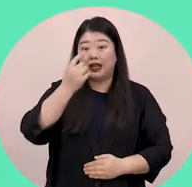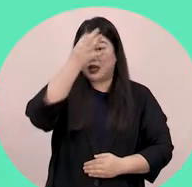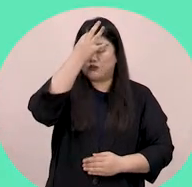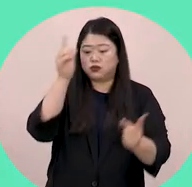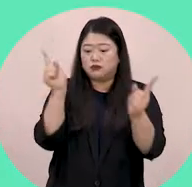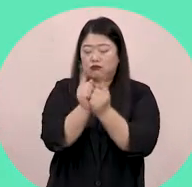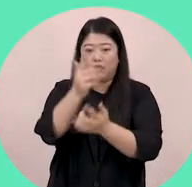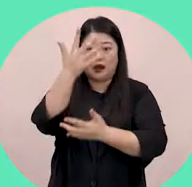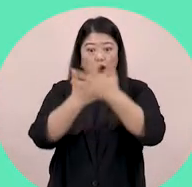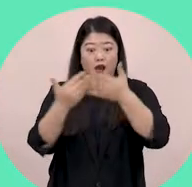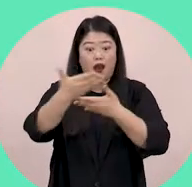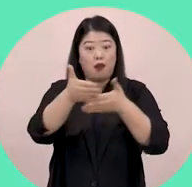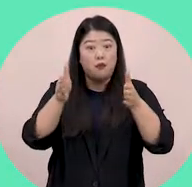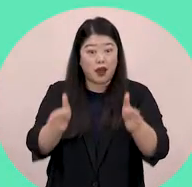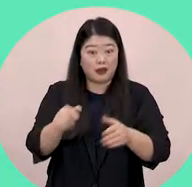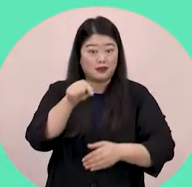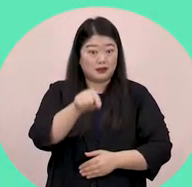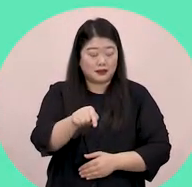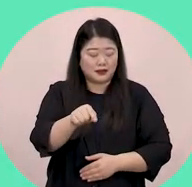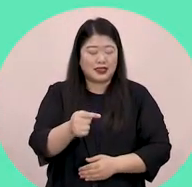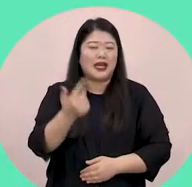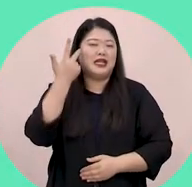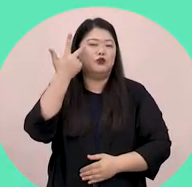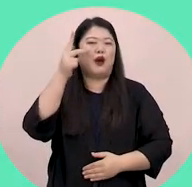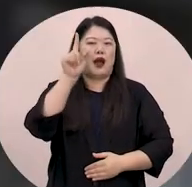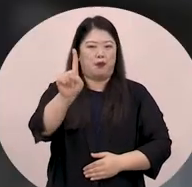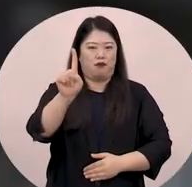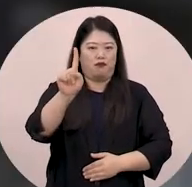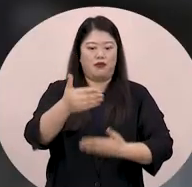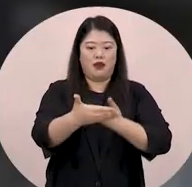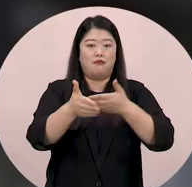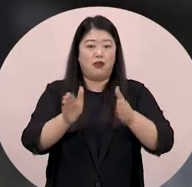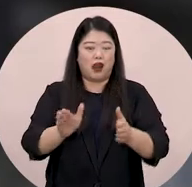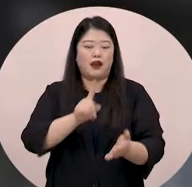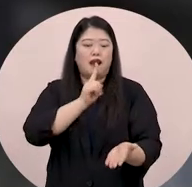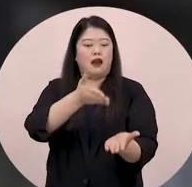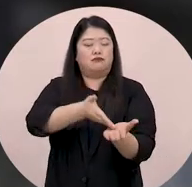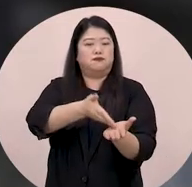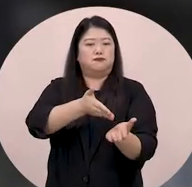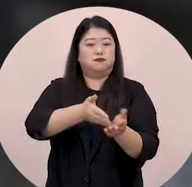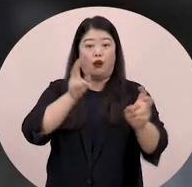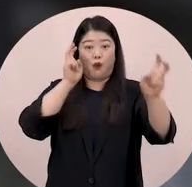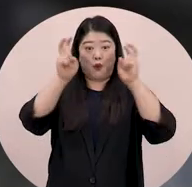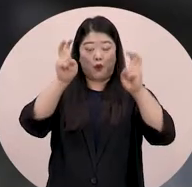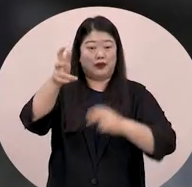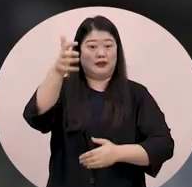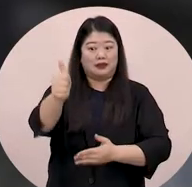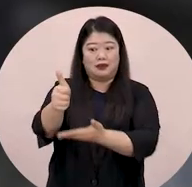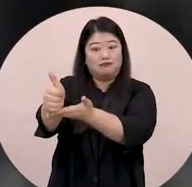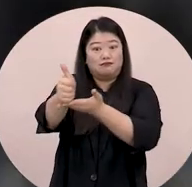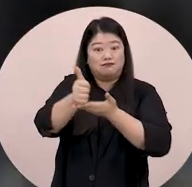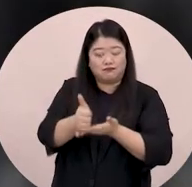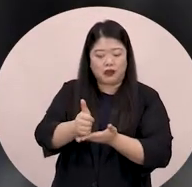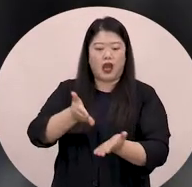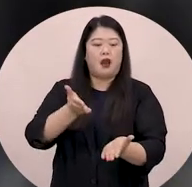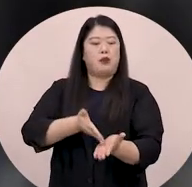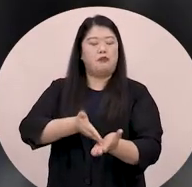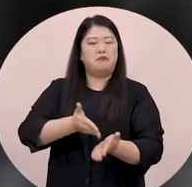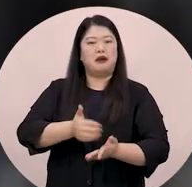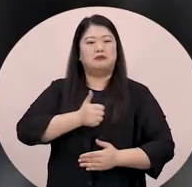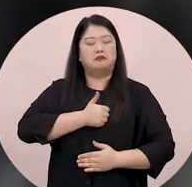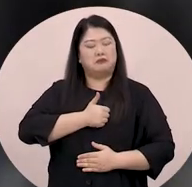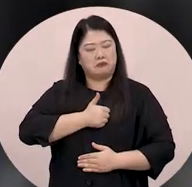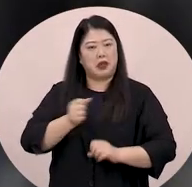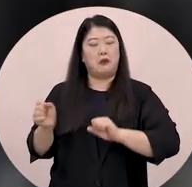예술로 만나는 힐링 시네마 강좌는 주일에 씩 모두 사회로 진행되며 스피치 온 바퀴 정 대표와 함께하는 스피치를